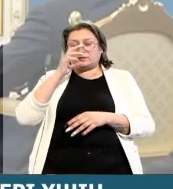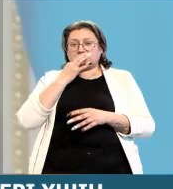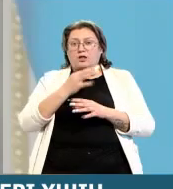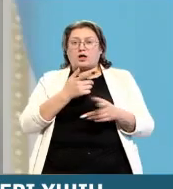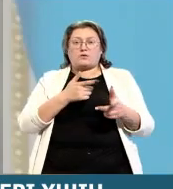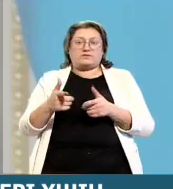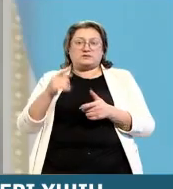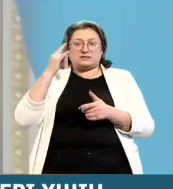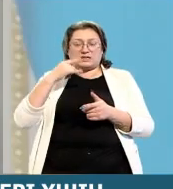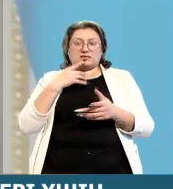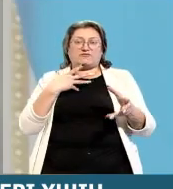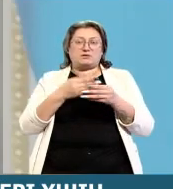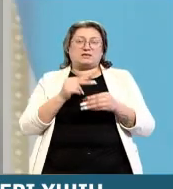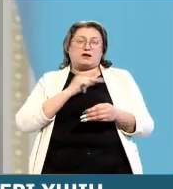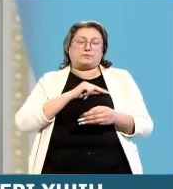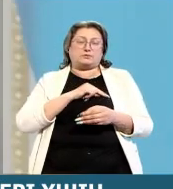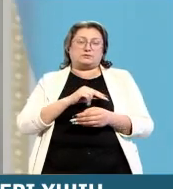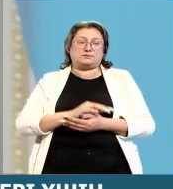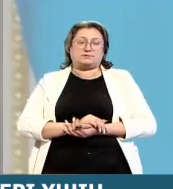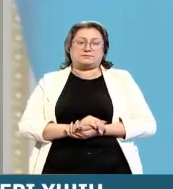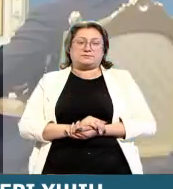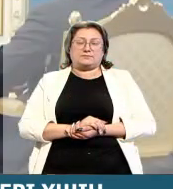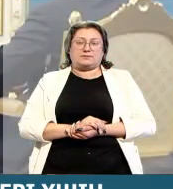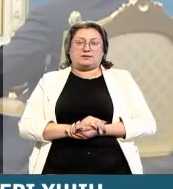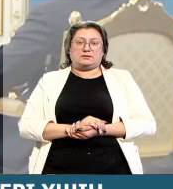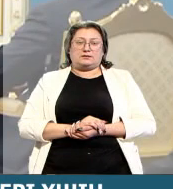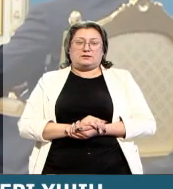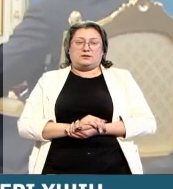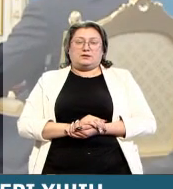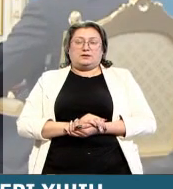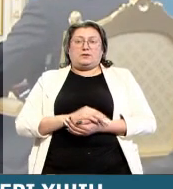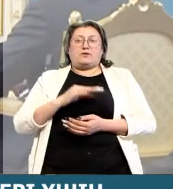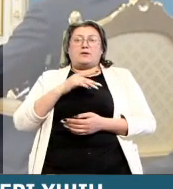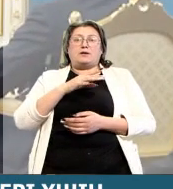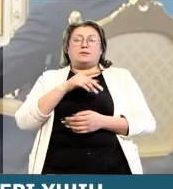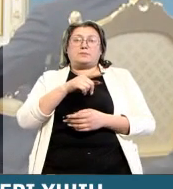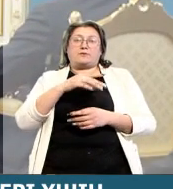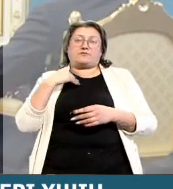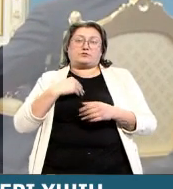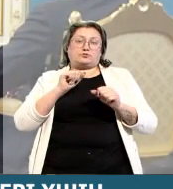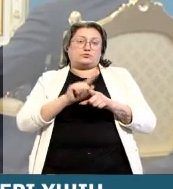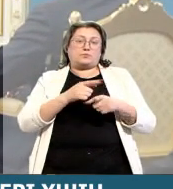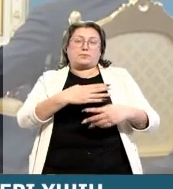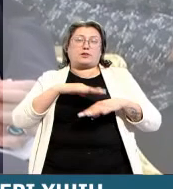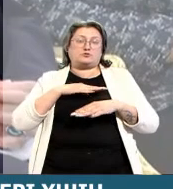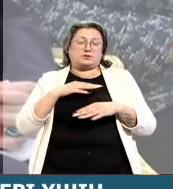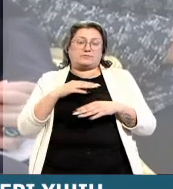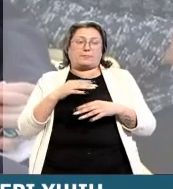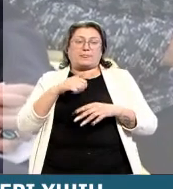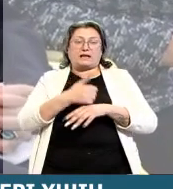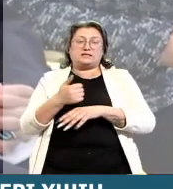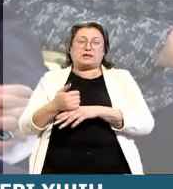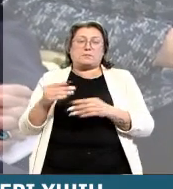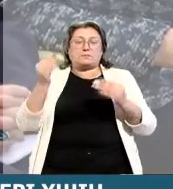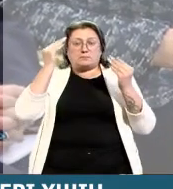жеткізген мемлекет басшысы француз мектептерінің ашуға, француз тілін үйретуге, академиялық байланысты арттыруға бағытталған бірқатар келісімге қол